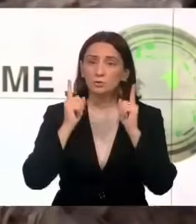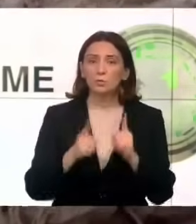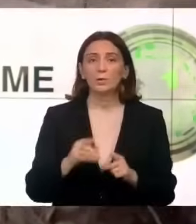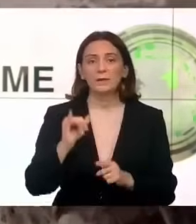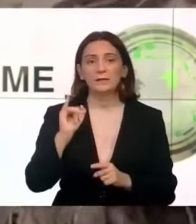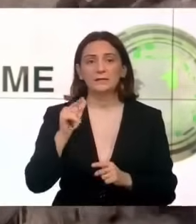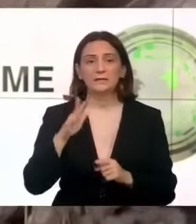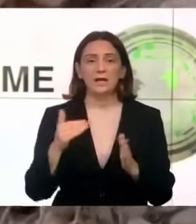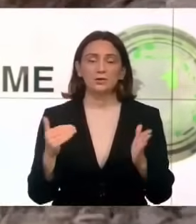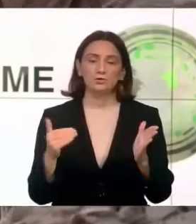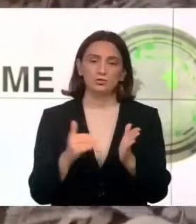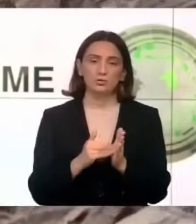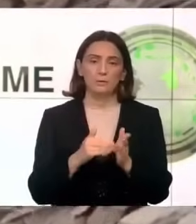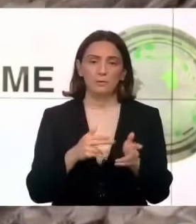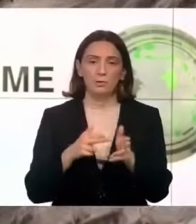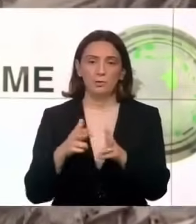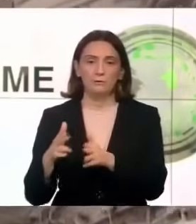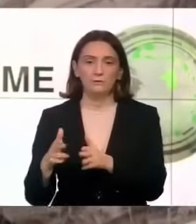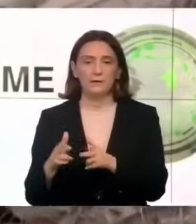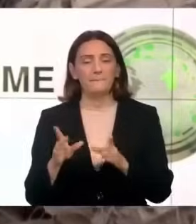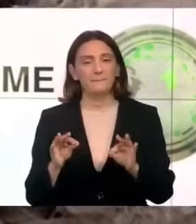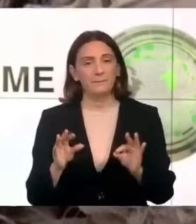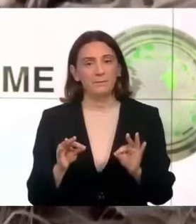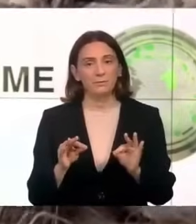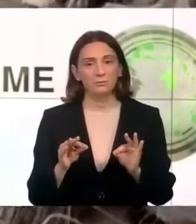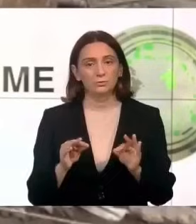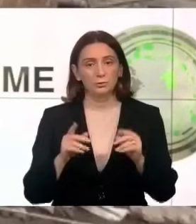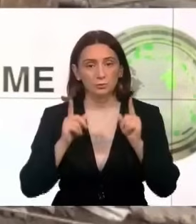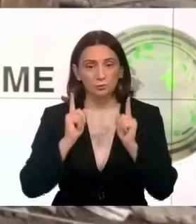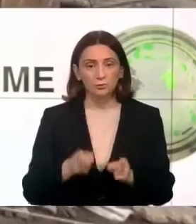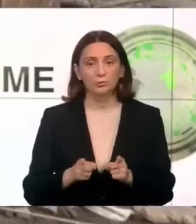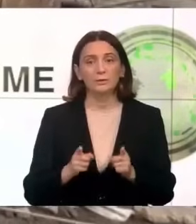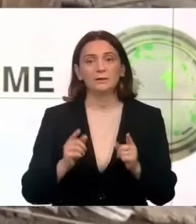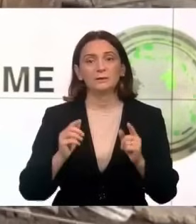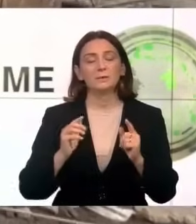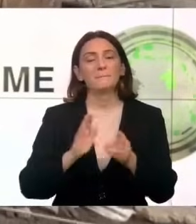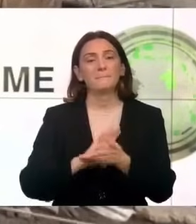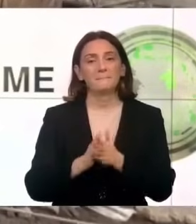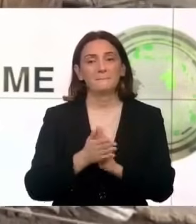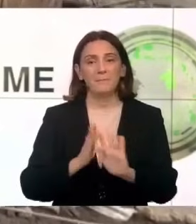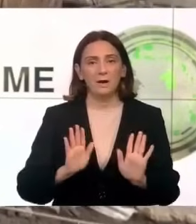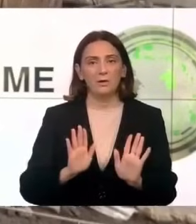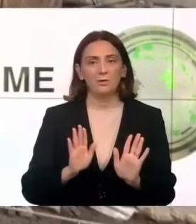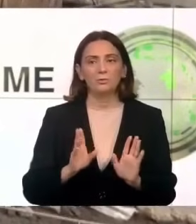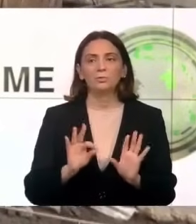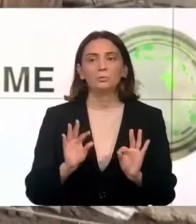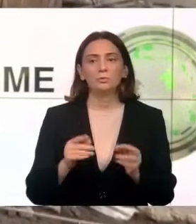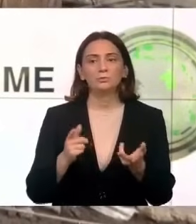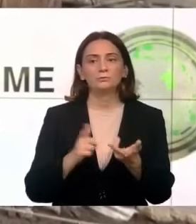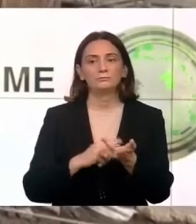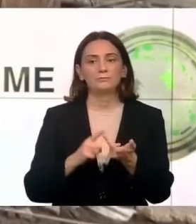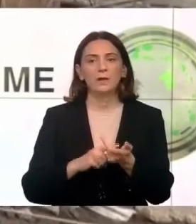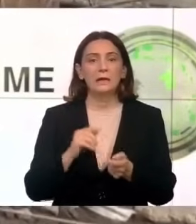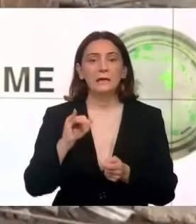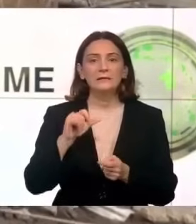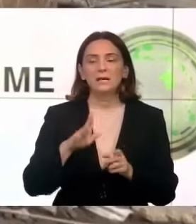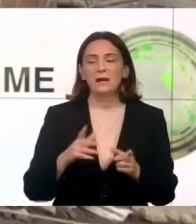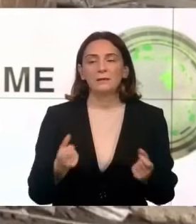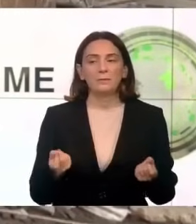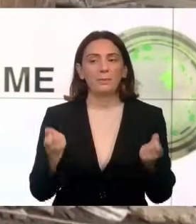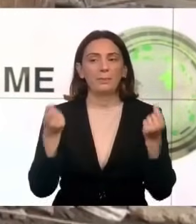francez Emmanuel Macron është shprehur se nuk duhet të ketë kthim në ciklet e kaluara të zonës, por pavarësisht thirrjeve të përsëritura